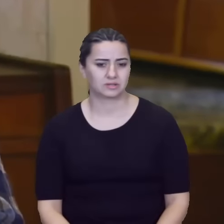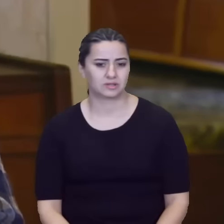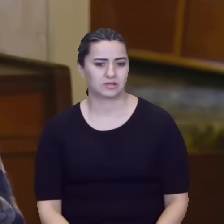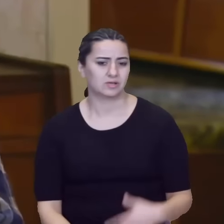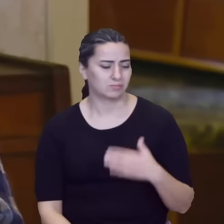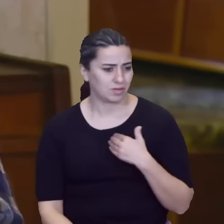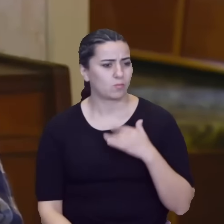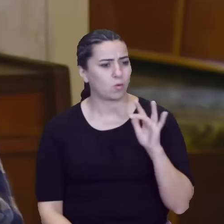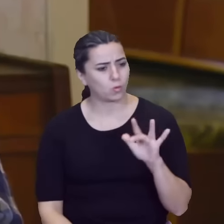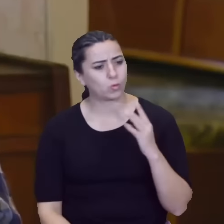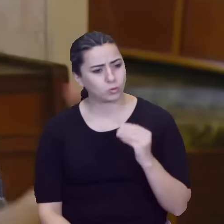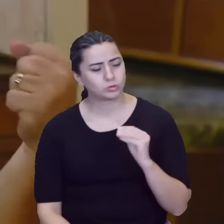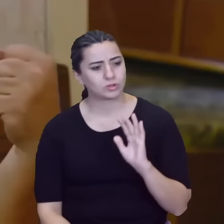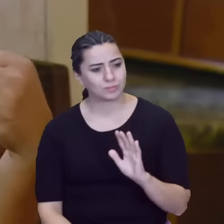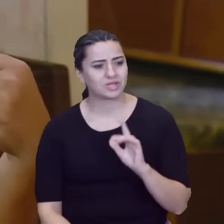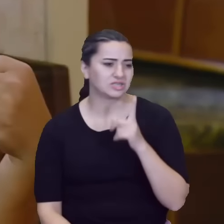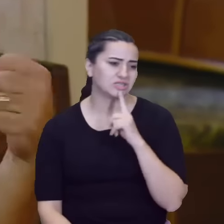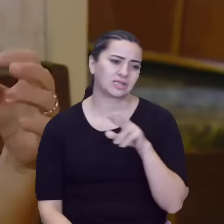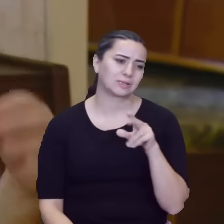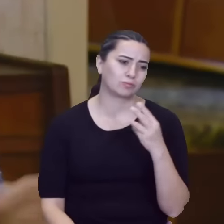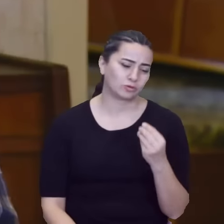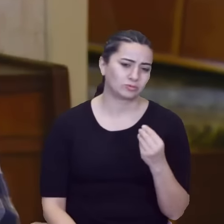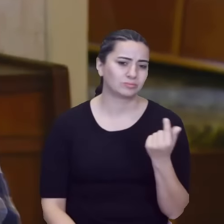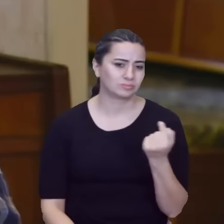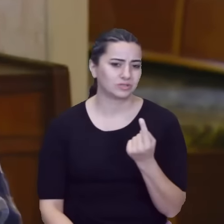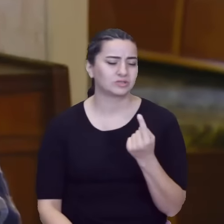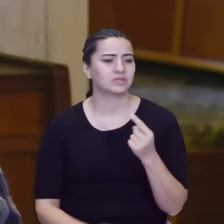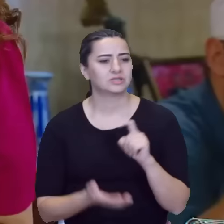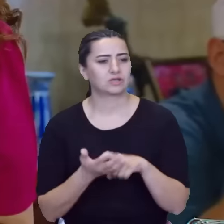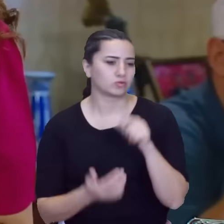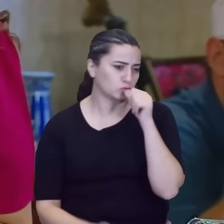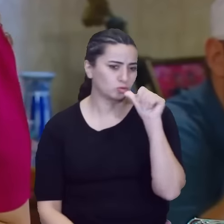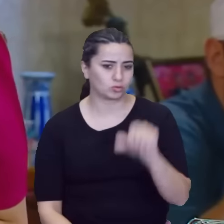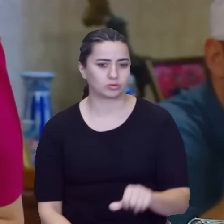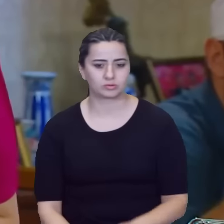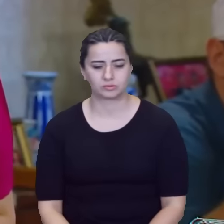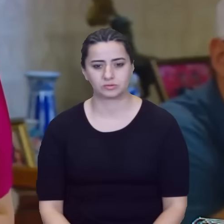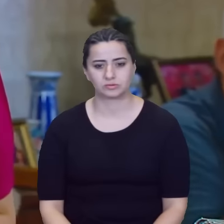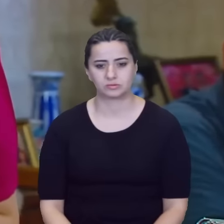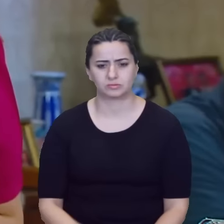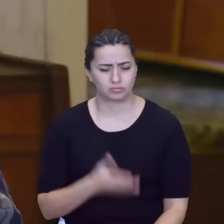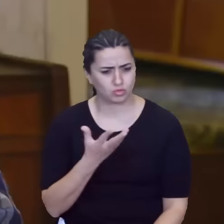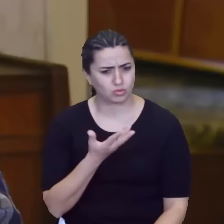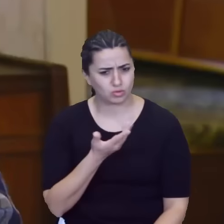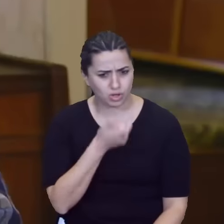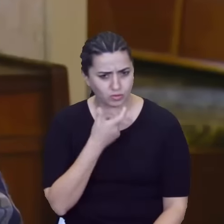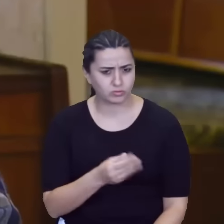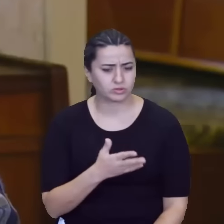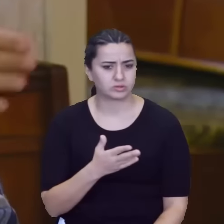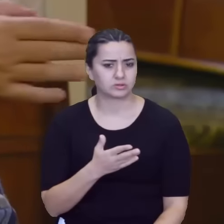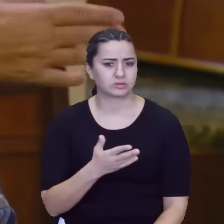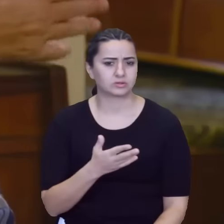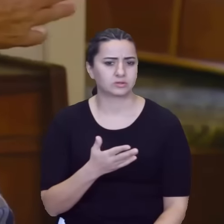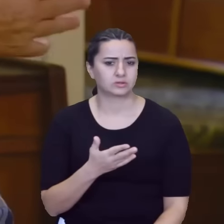Benimki orta olsun fakat tadı şekerliymiş gibi olsun. İçine biraz da tavuk suyu koyalım. Böyle kahve mi olur ya? Allah Allah. Yap